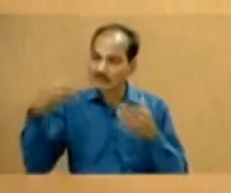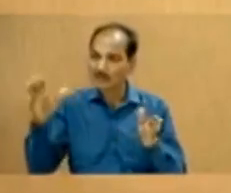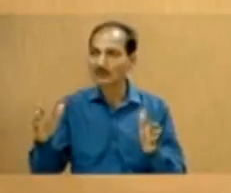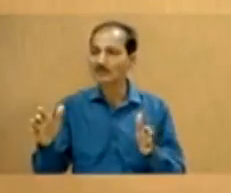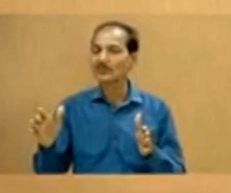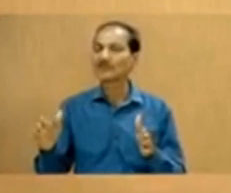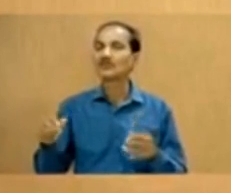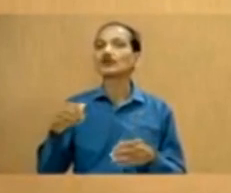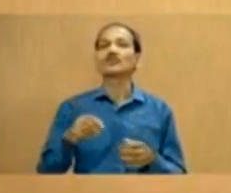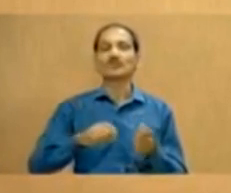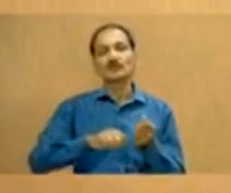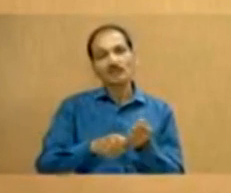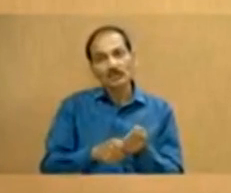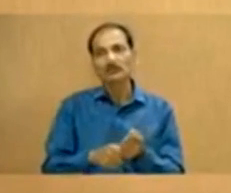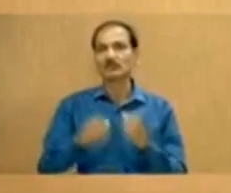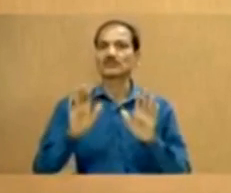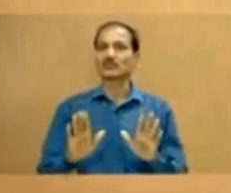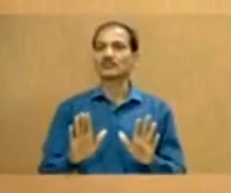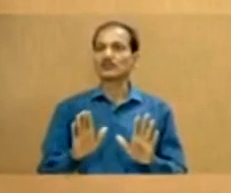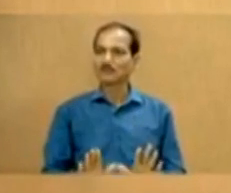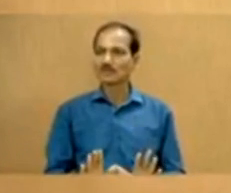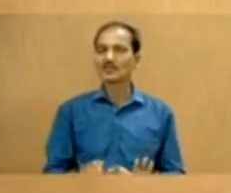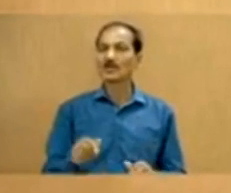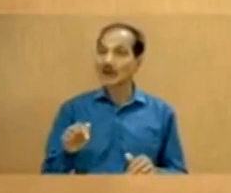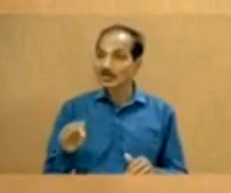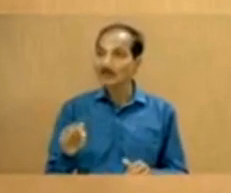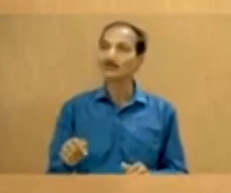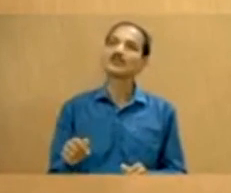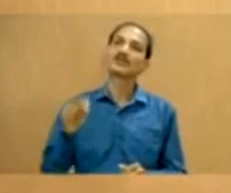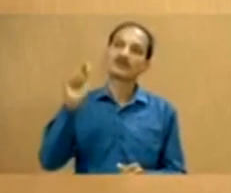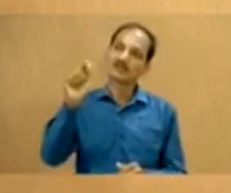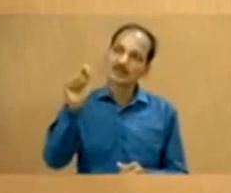ମାତ୍ରାରେ ସଂକ୍ରମଣ କେବଳ ସେଇଥିପାଇଁ ସମ୍ଭବ ହୋଇପାରିଛି।